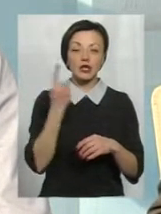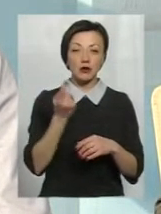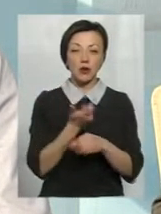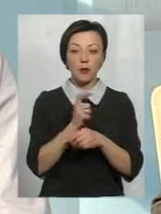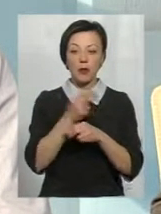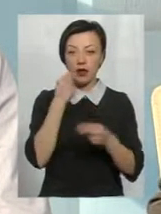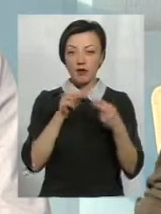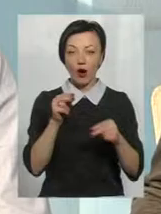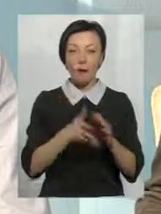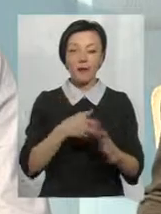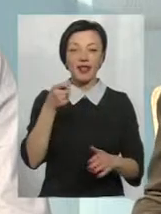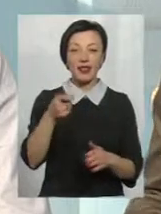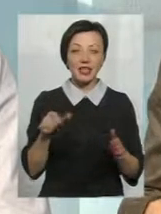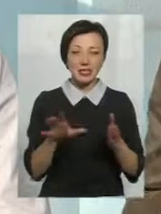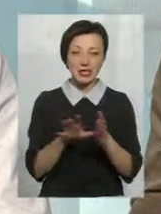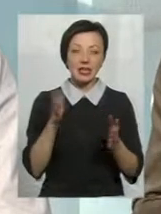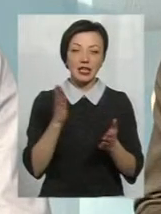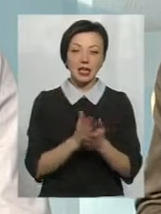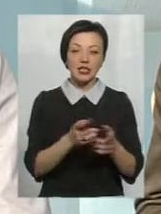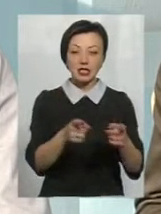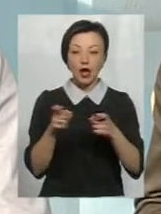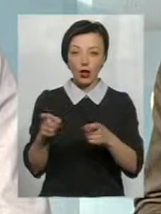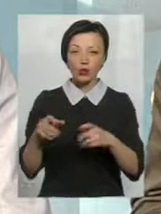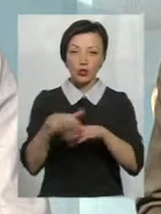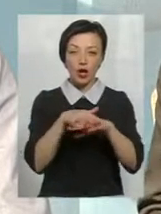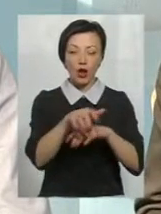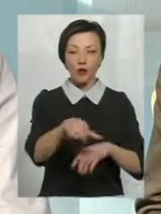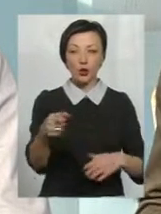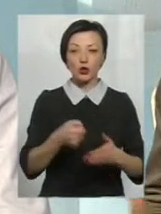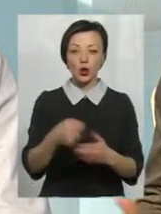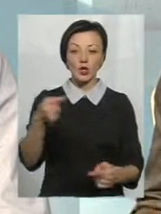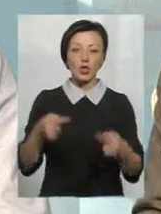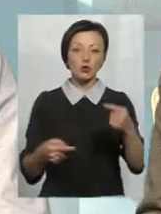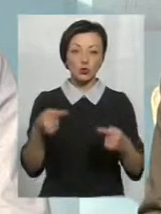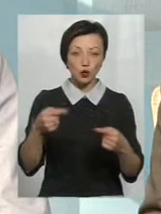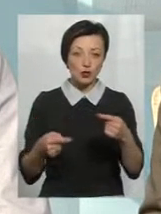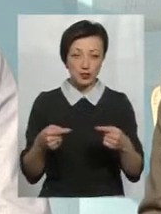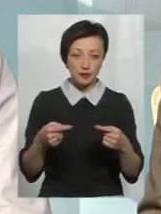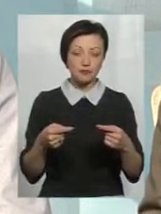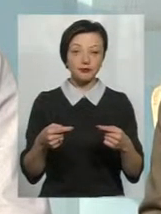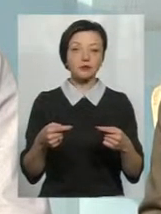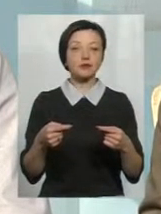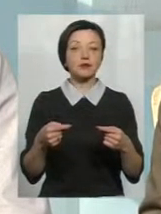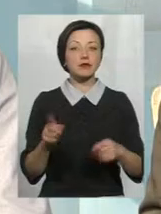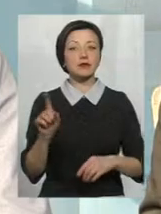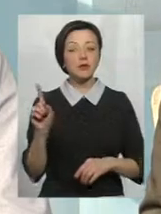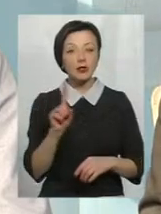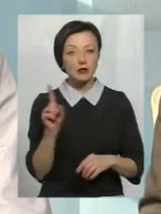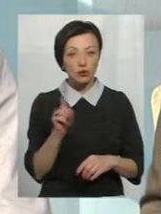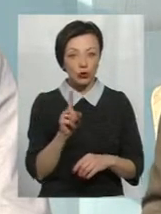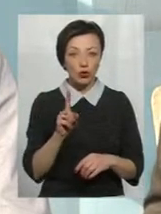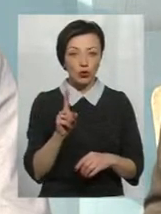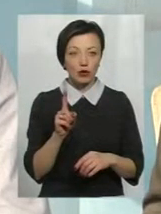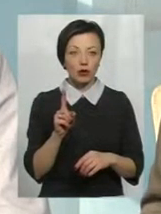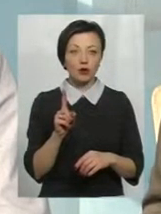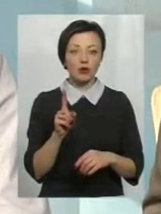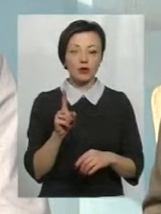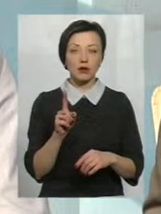перевагою петиції це є дійсно залучення громадськості до дискусії, як казали колеги вже до попередньо, що викликає якийсь